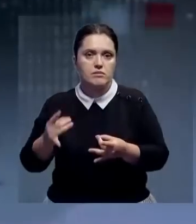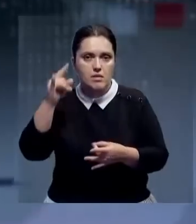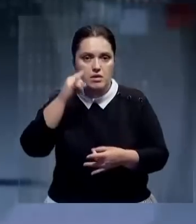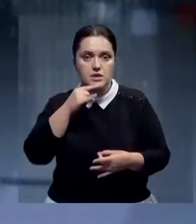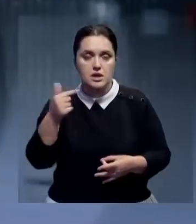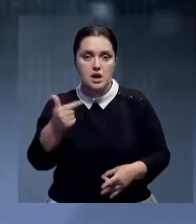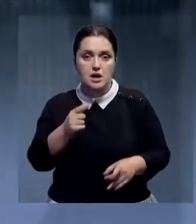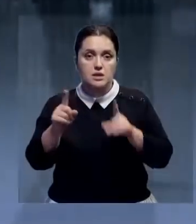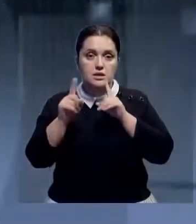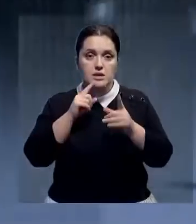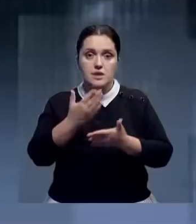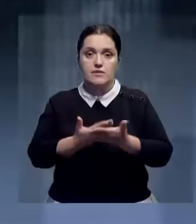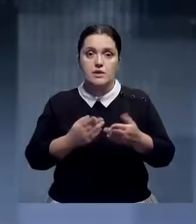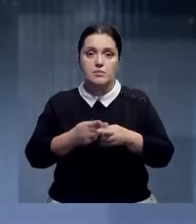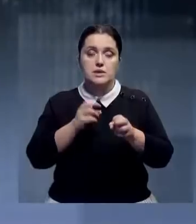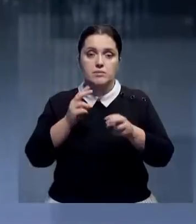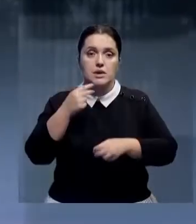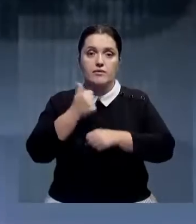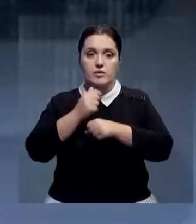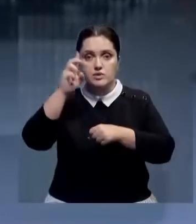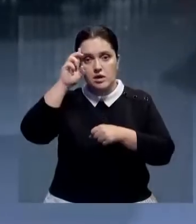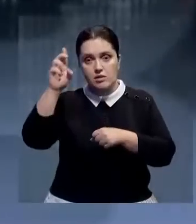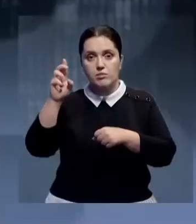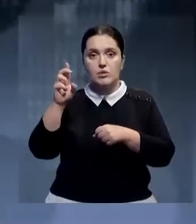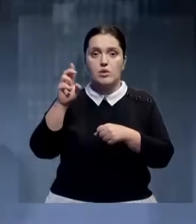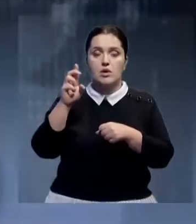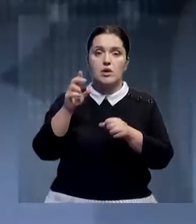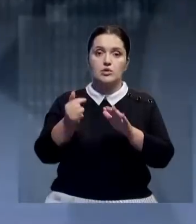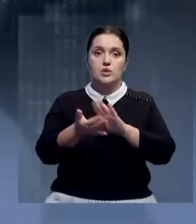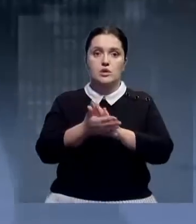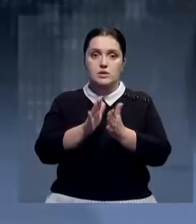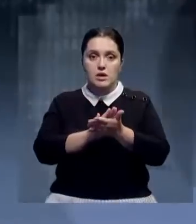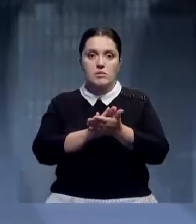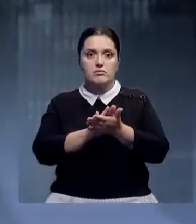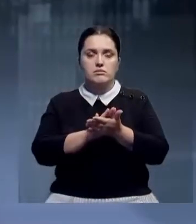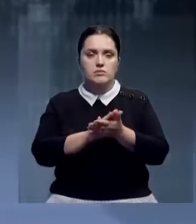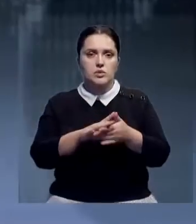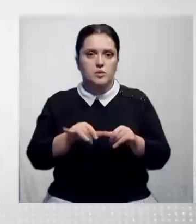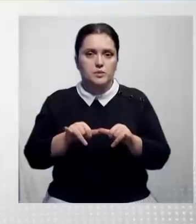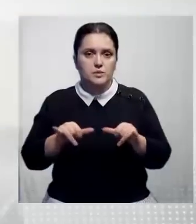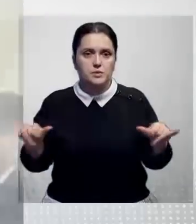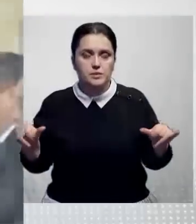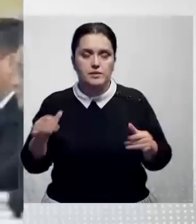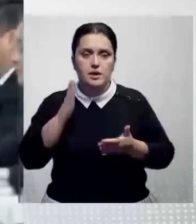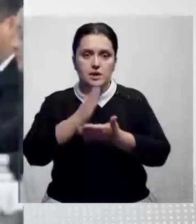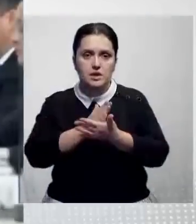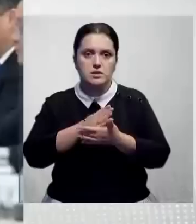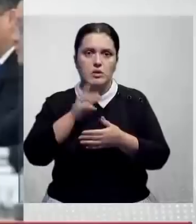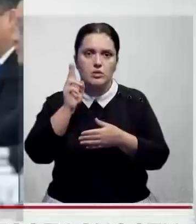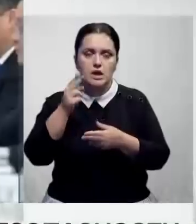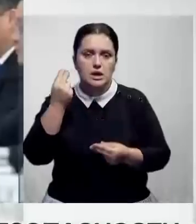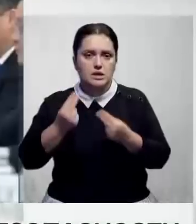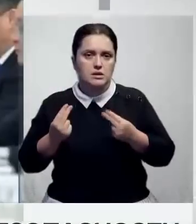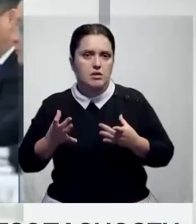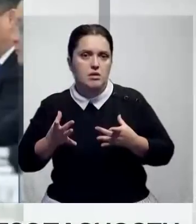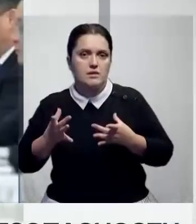среди казахстанцев. На заседании Совета Безопасности глава государства отметил, в последние годы ситуация приобретает все более широкие масштабы,